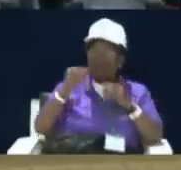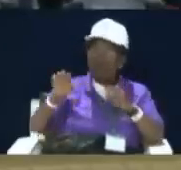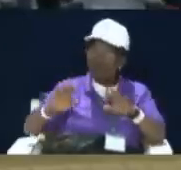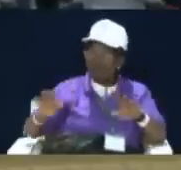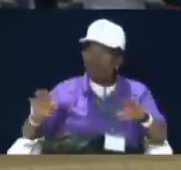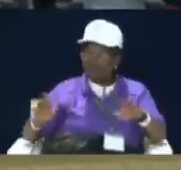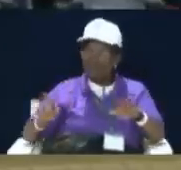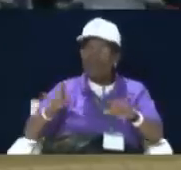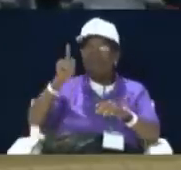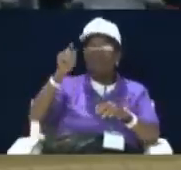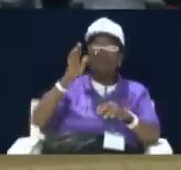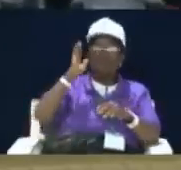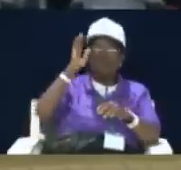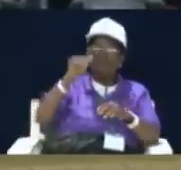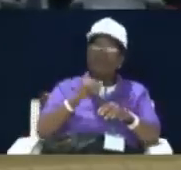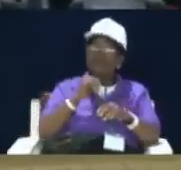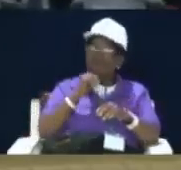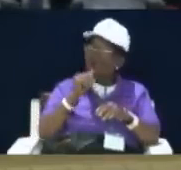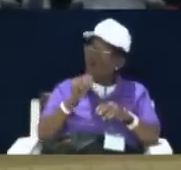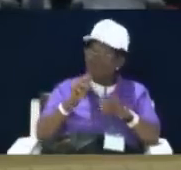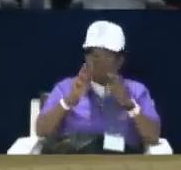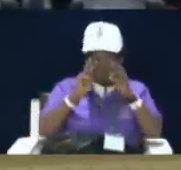Ẹ ò ní faragbà àwẹ̀.